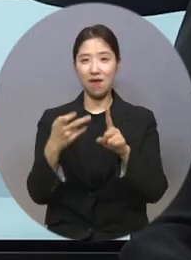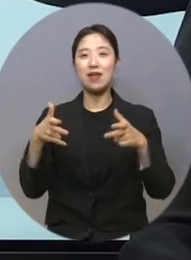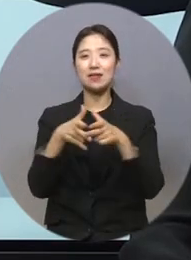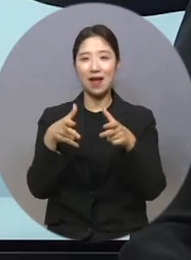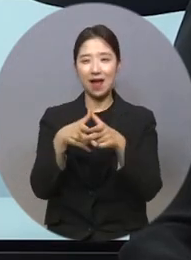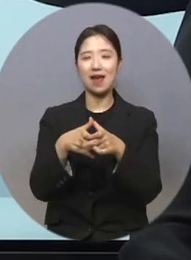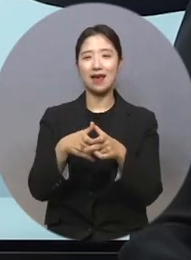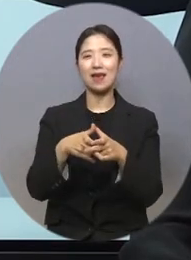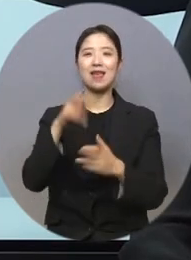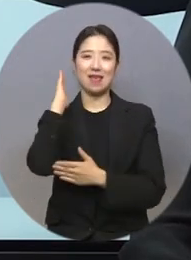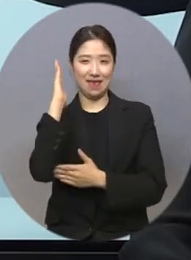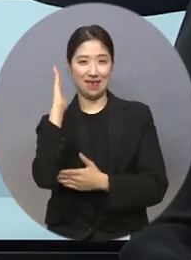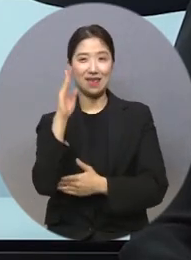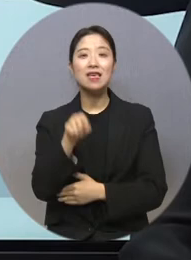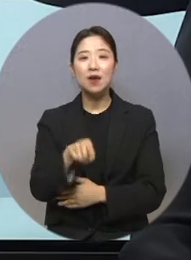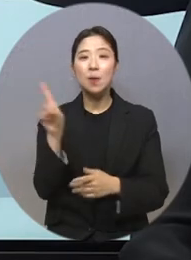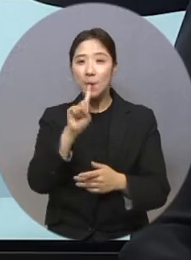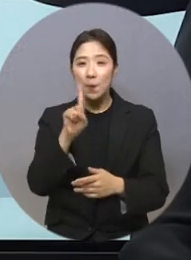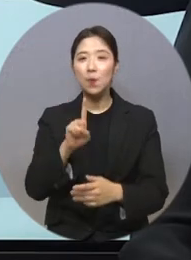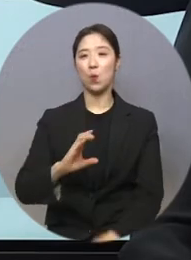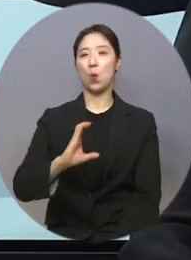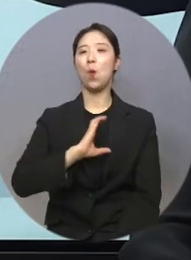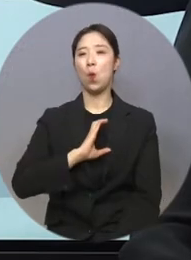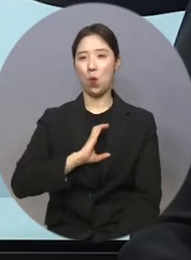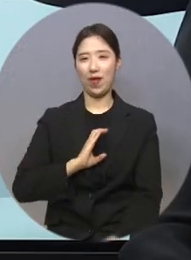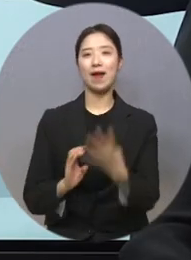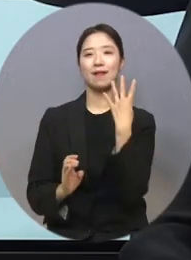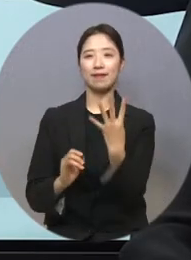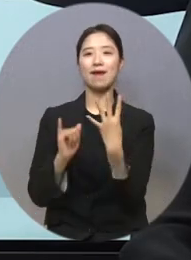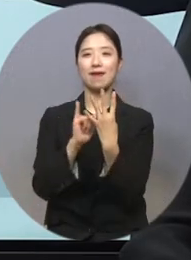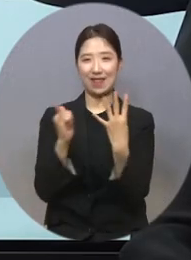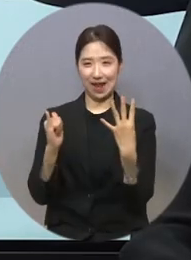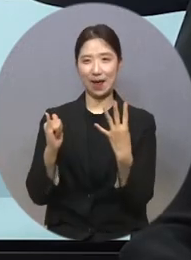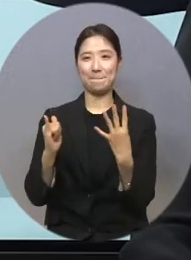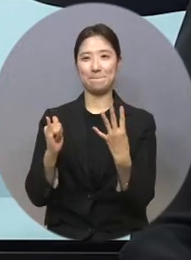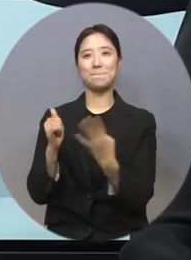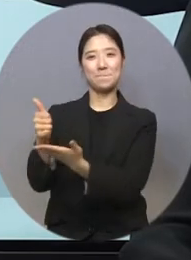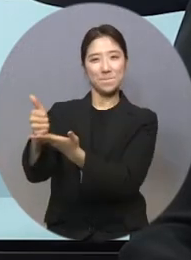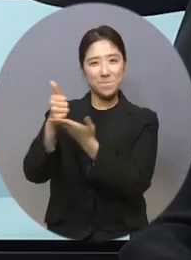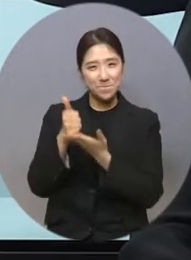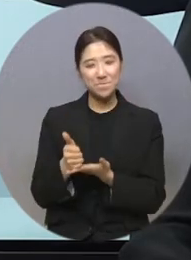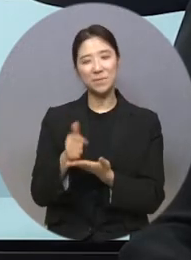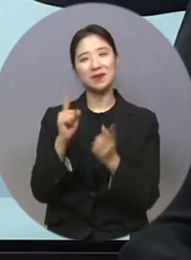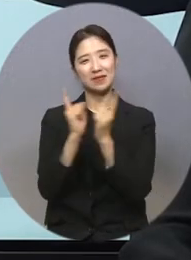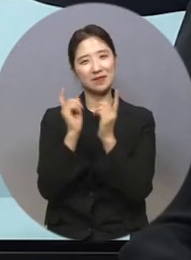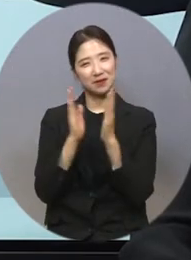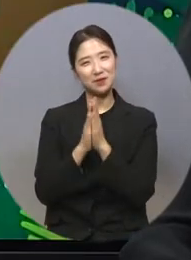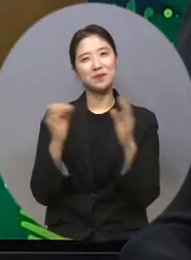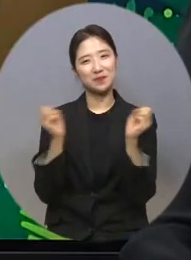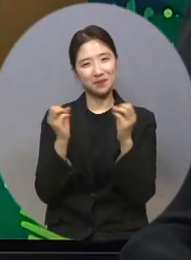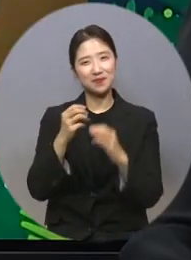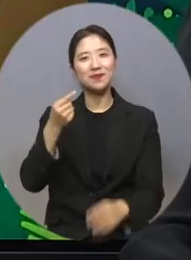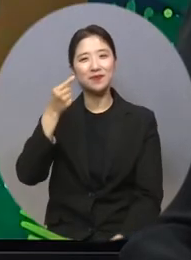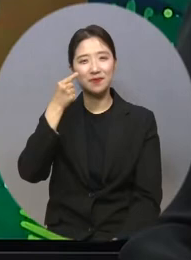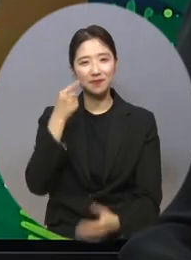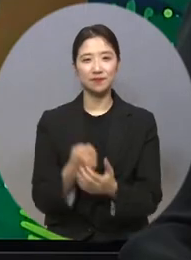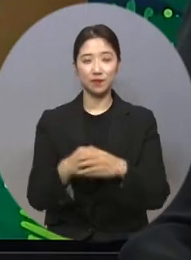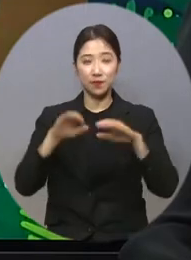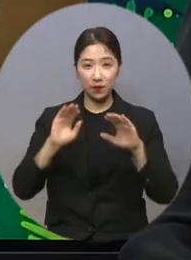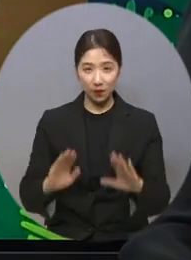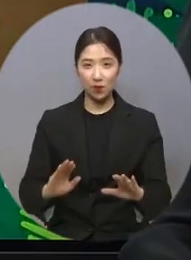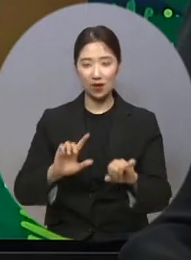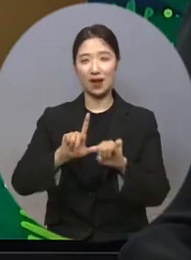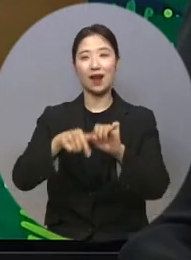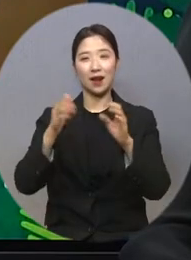아고라는 코다 네 분을 모시고 직접 전하는 그들의 삶의 얘기를 준비했습니다. 오늘